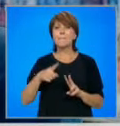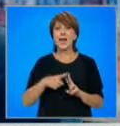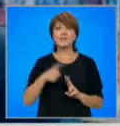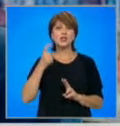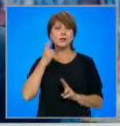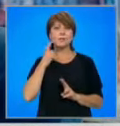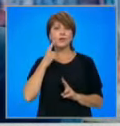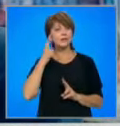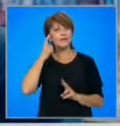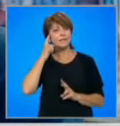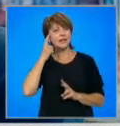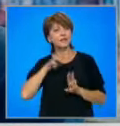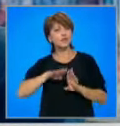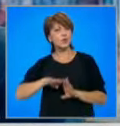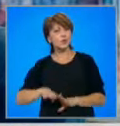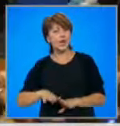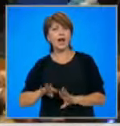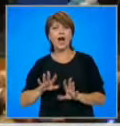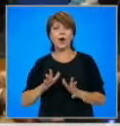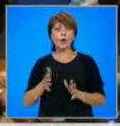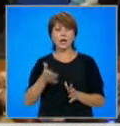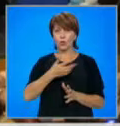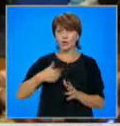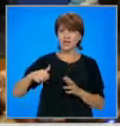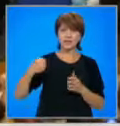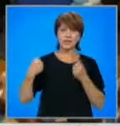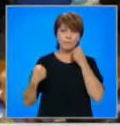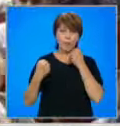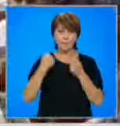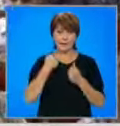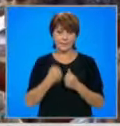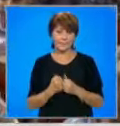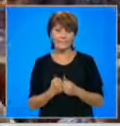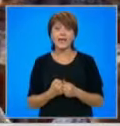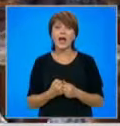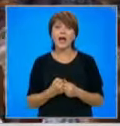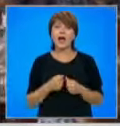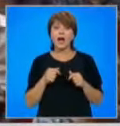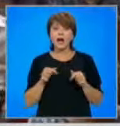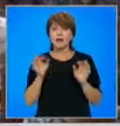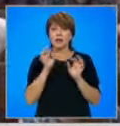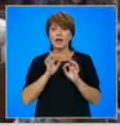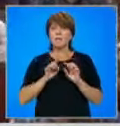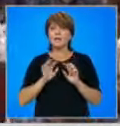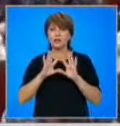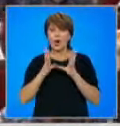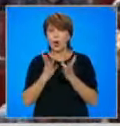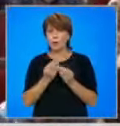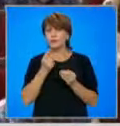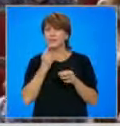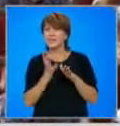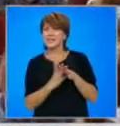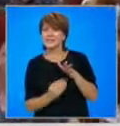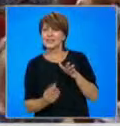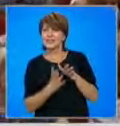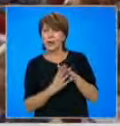задържат, докато ние ще изпотрепяме помежду си. Лидера на ГЕРБ Бойко Борисов отговори на Христо Иванов, че те нямат нищо общо с записа, а само са се